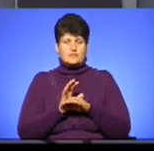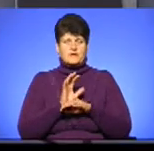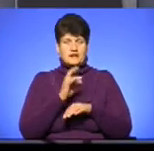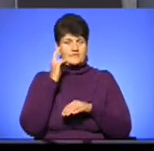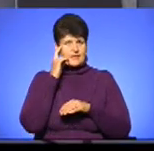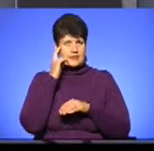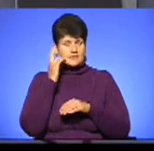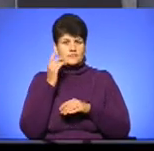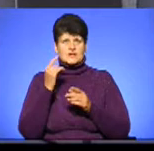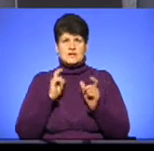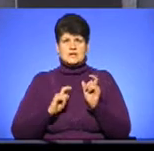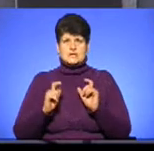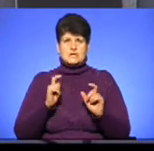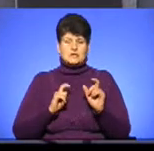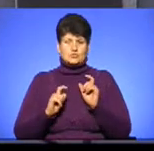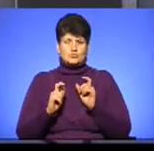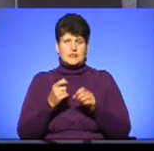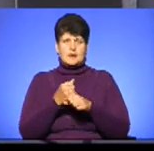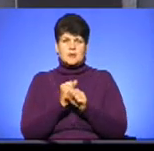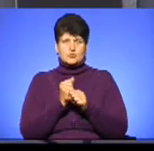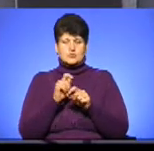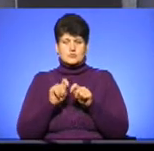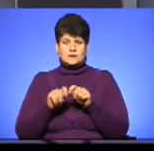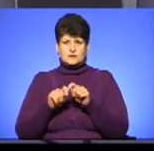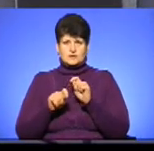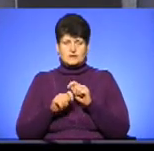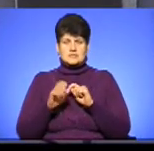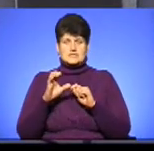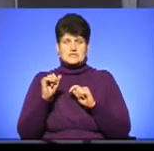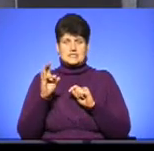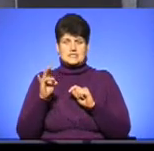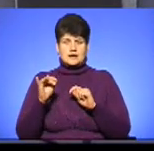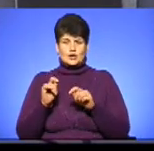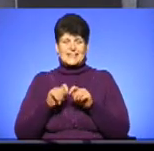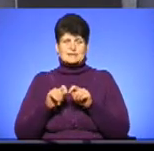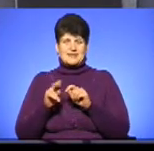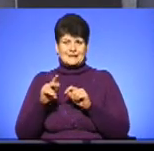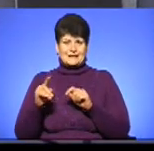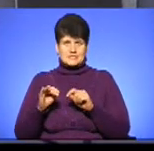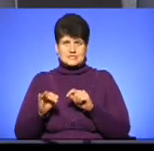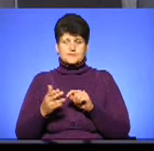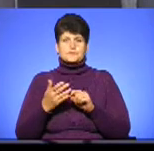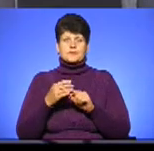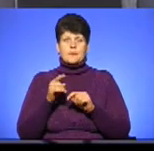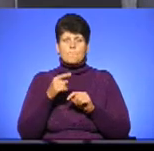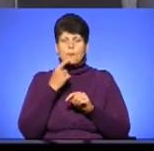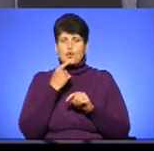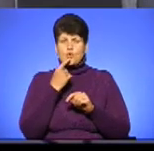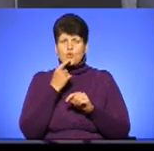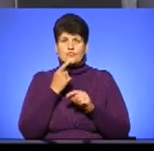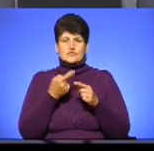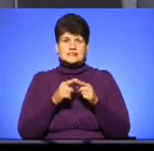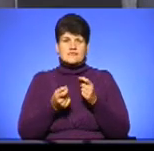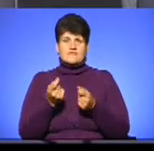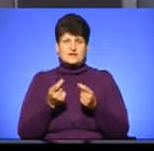інститут, значить, лабораторні діагностики ветеринарної санітарної експертизи. Яким чином проходить? По крові це виявляє,